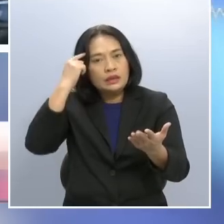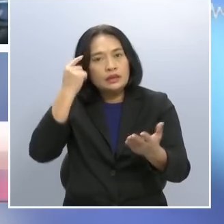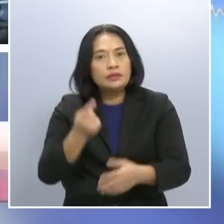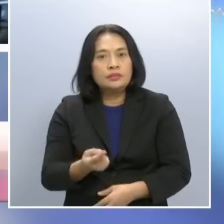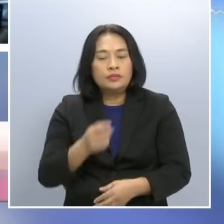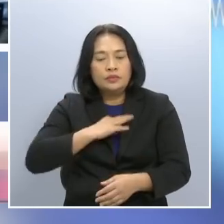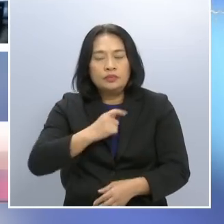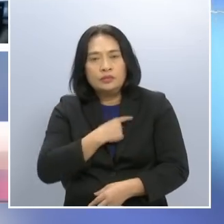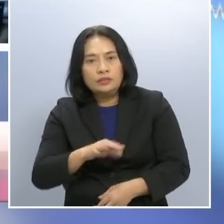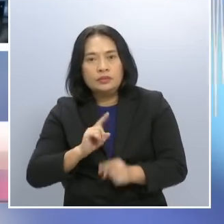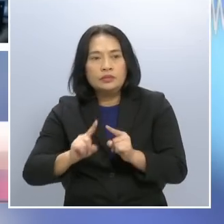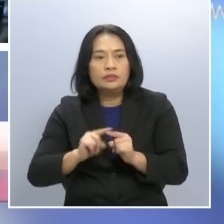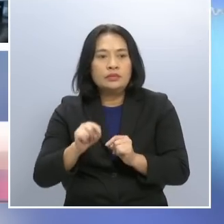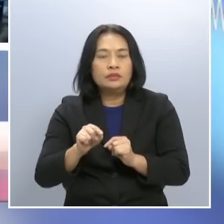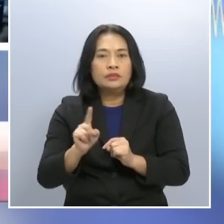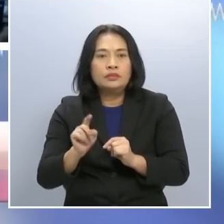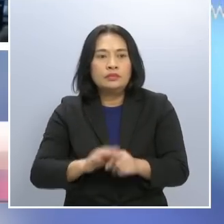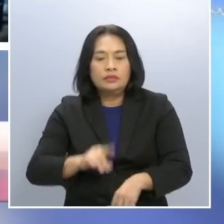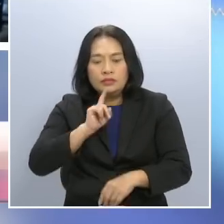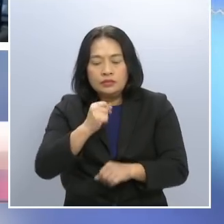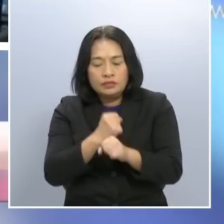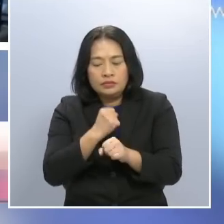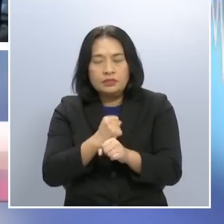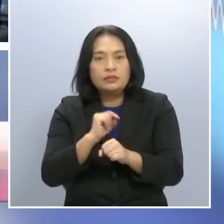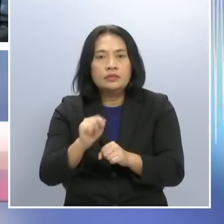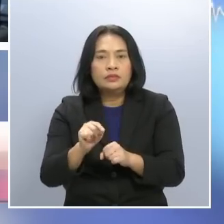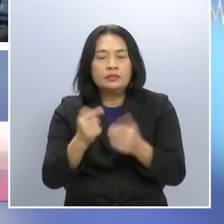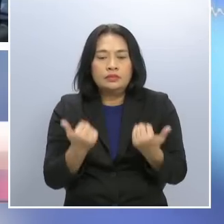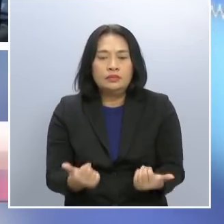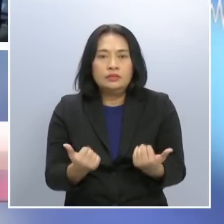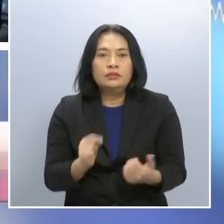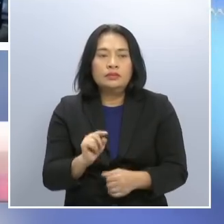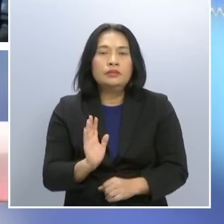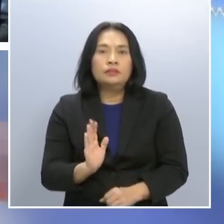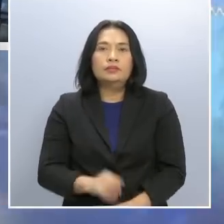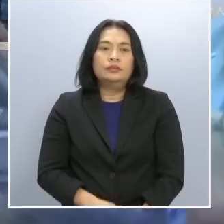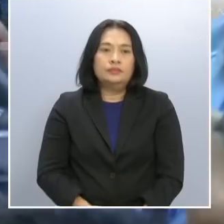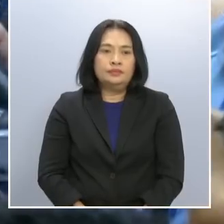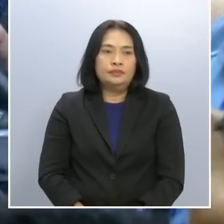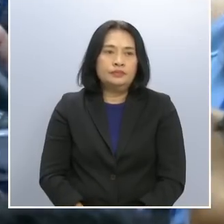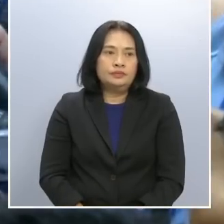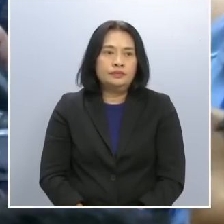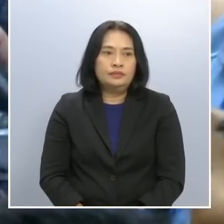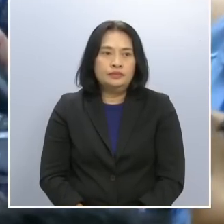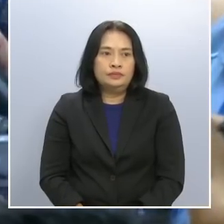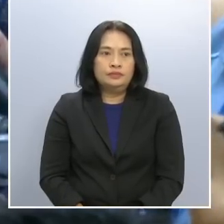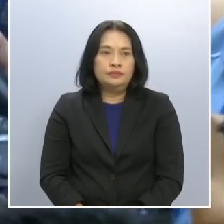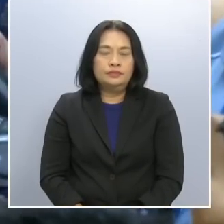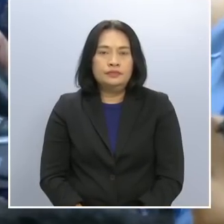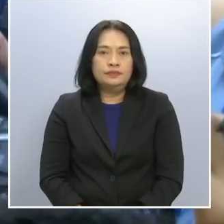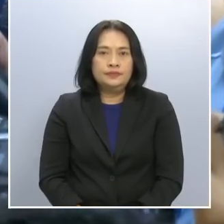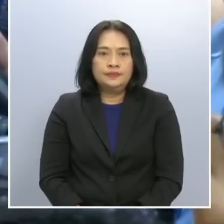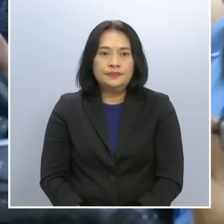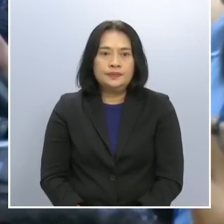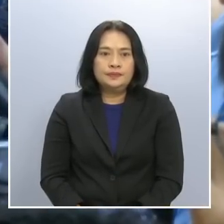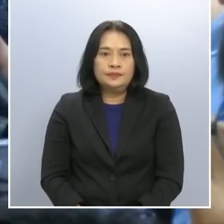ไม่พอใจหรืออะไรเนี่ยก็ค่อยมาในคำถามในเรื่องการทำงานเพราะว่าณปัจจุบันมันยังไม่มีอะไร ก็ดี เนี่ยนะฮะ